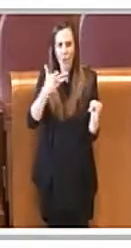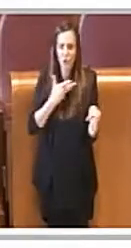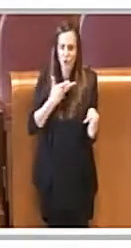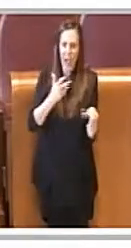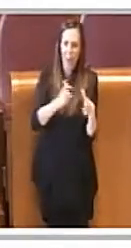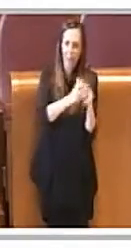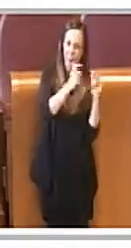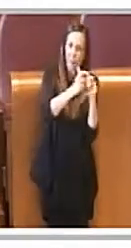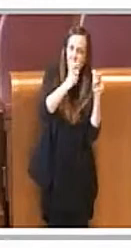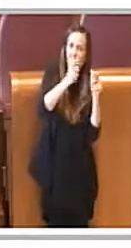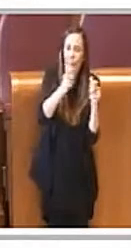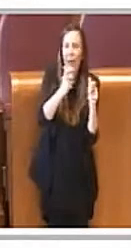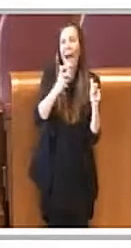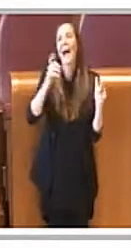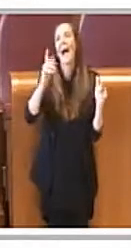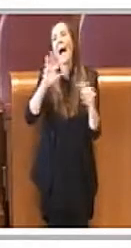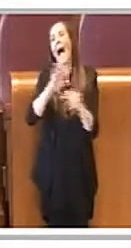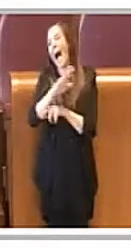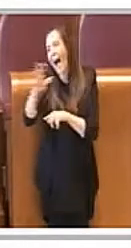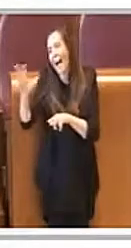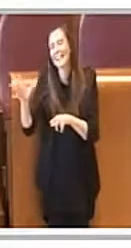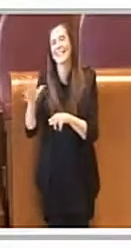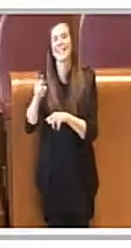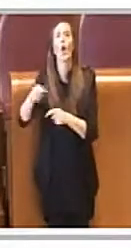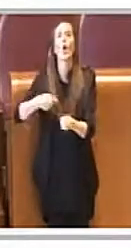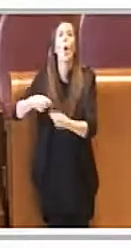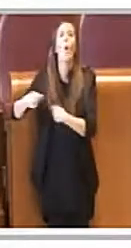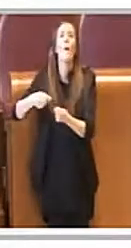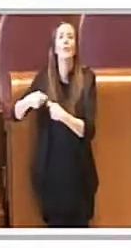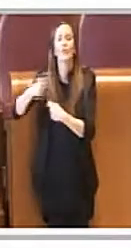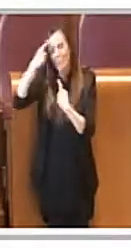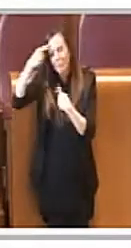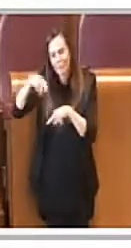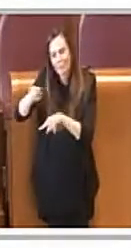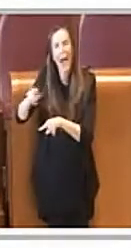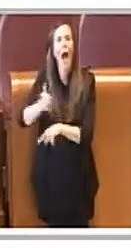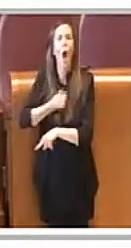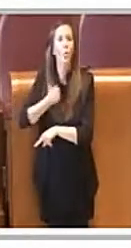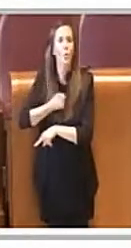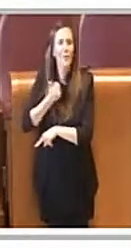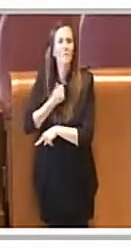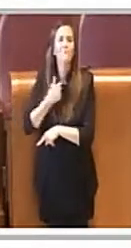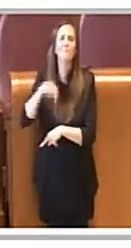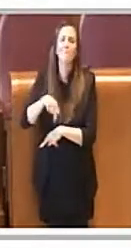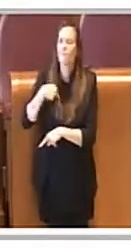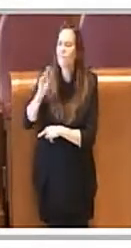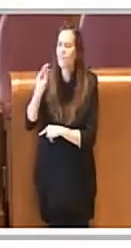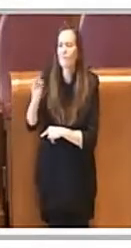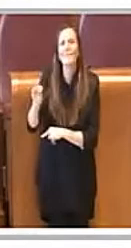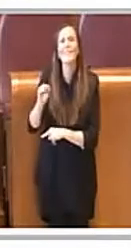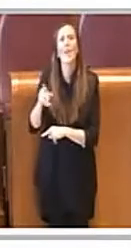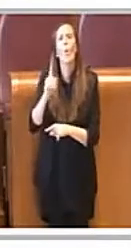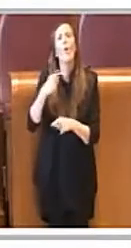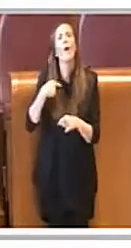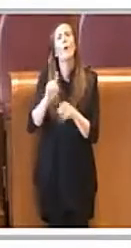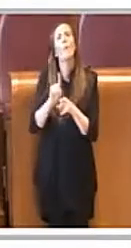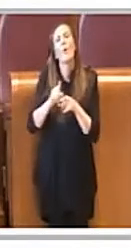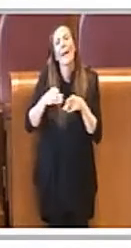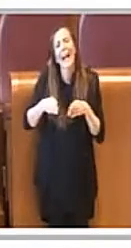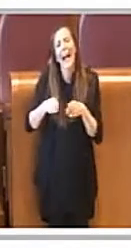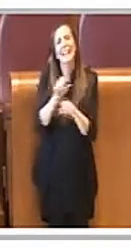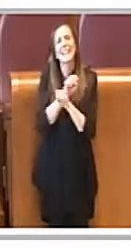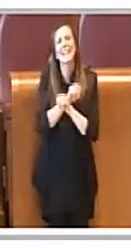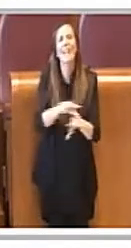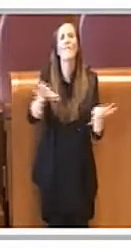già portata avanti autonomamente, ma anche qui noi chiediamo di creare un canale di diffusione di questo fenomeno